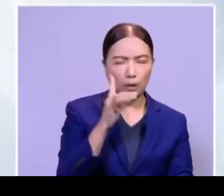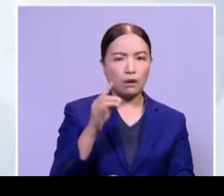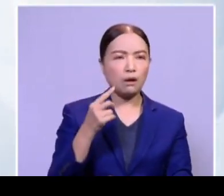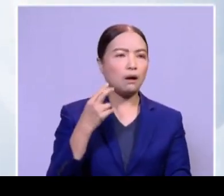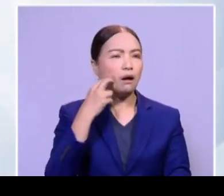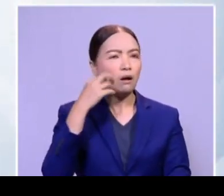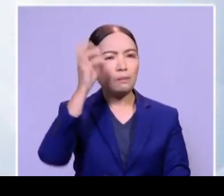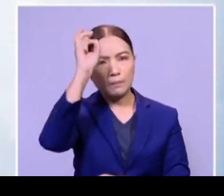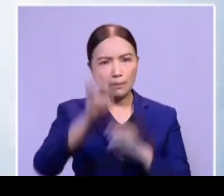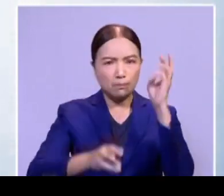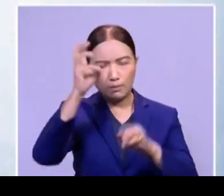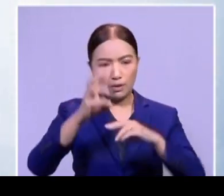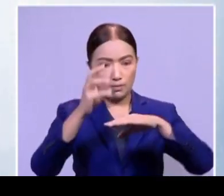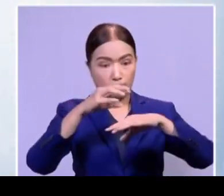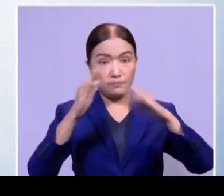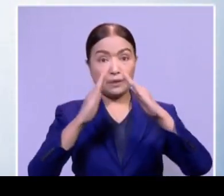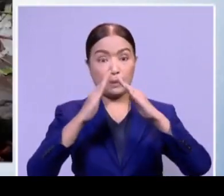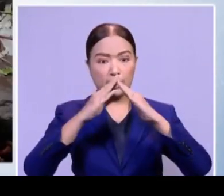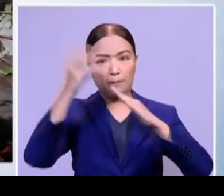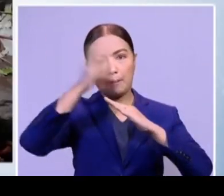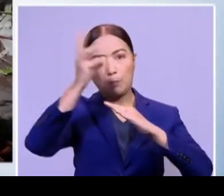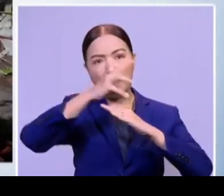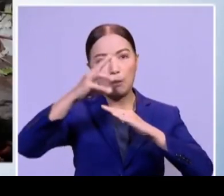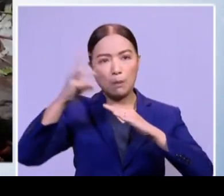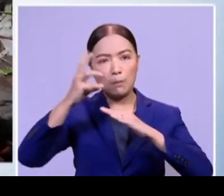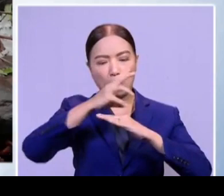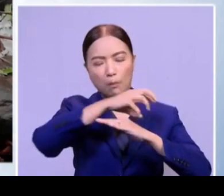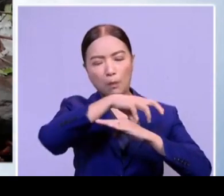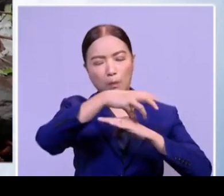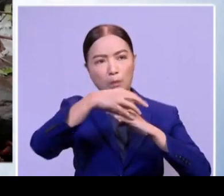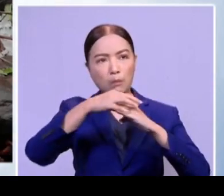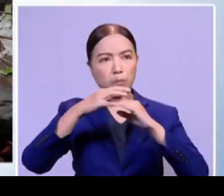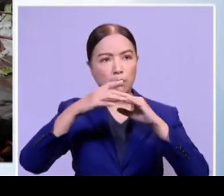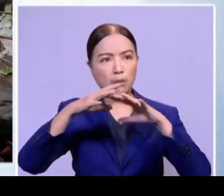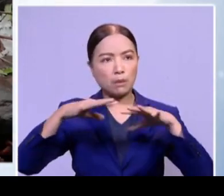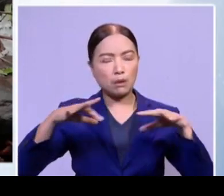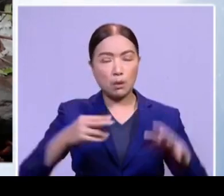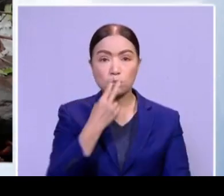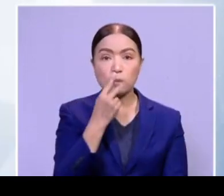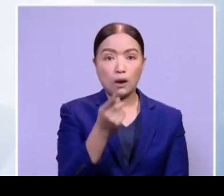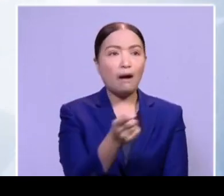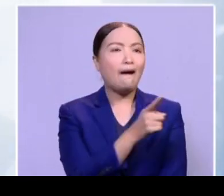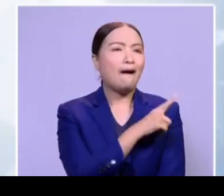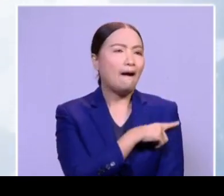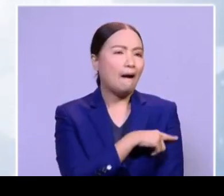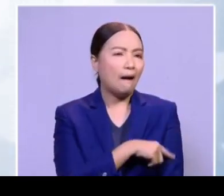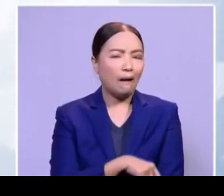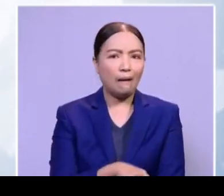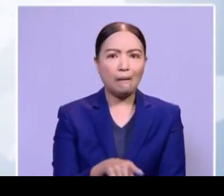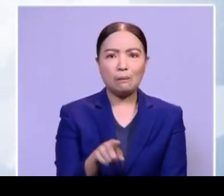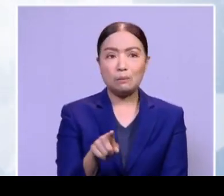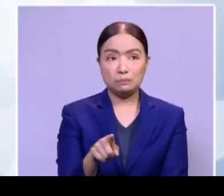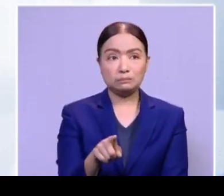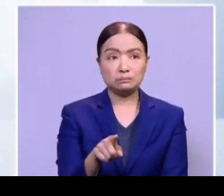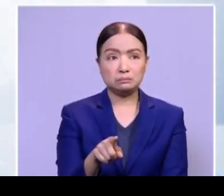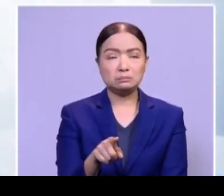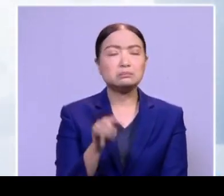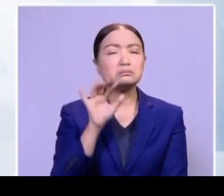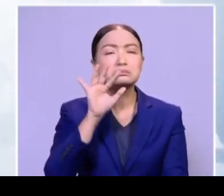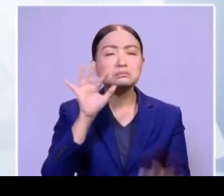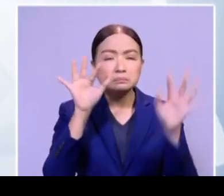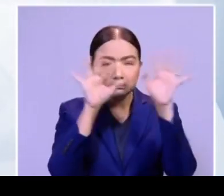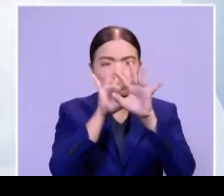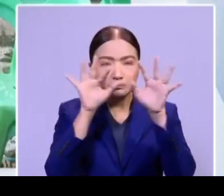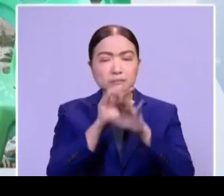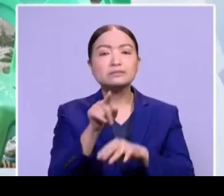ดูสิมันตกบนหลังคาแบบนี้พอมันกองอยู่รวมกันนะ มันเยอะเลยแล้วก็ขาวเหมือนหิมะเลยนะคะ ไม่เหมือนหิมะก็เหมือนคล้ายๆแม่